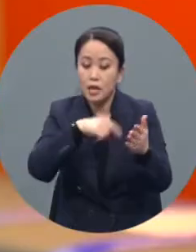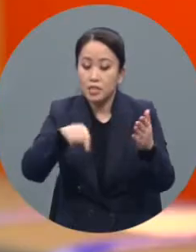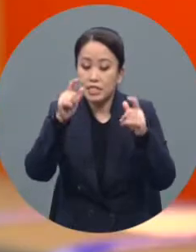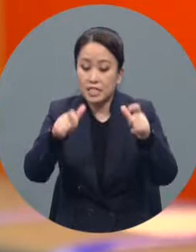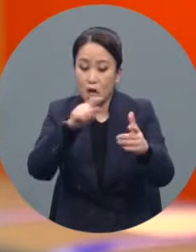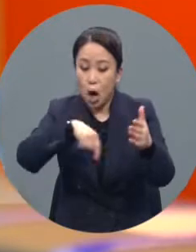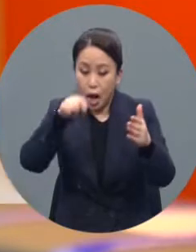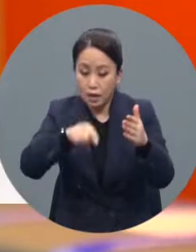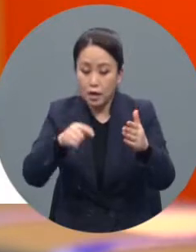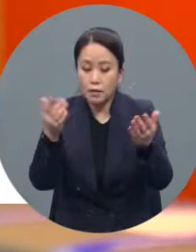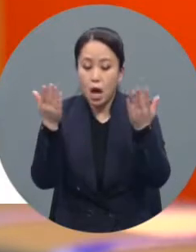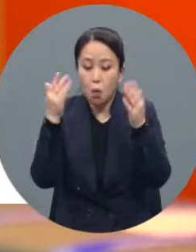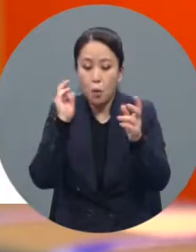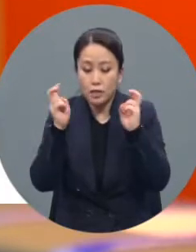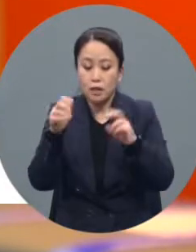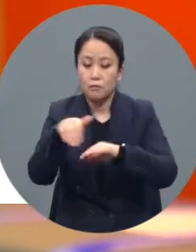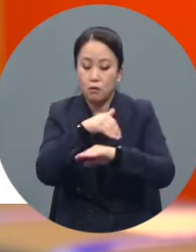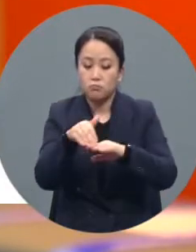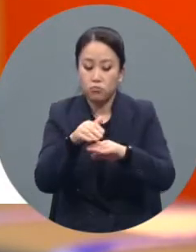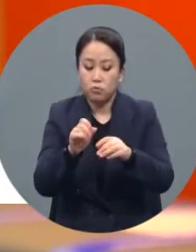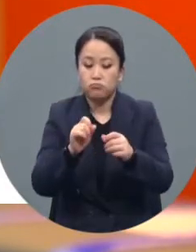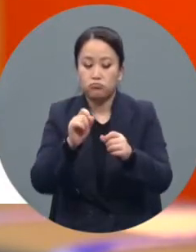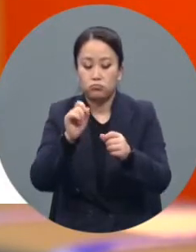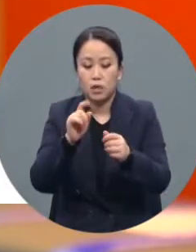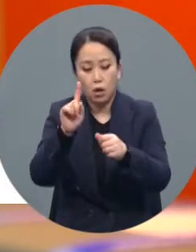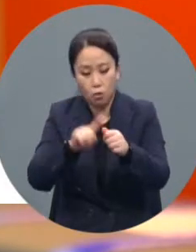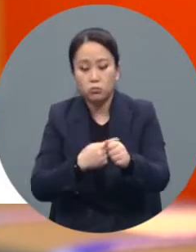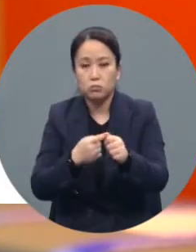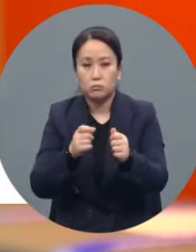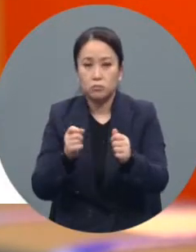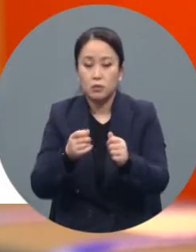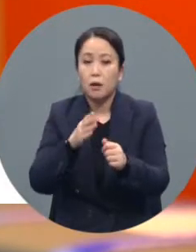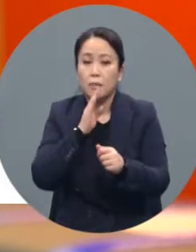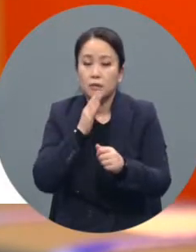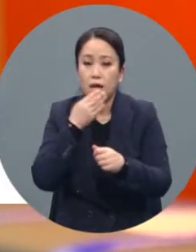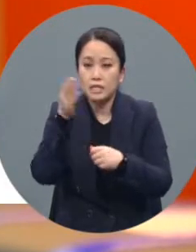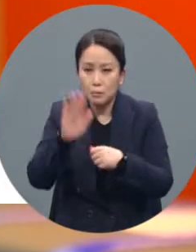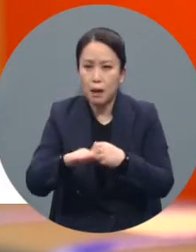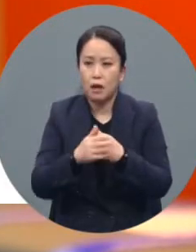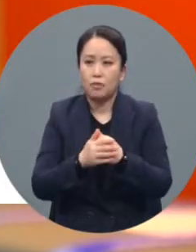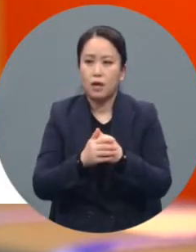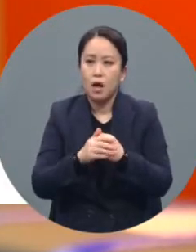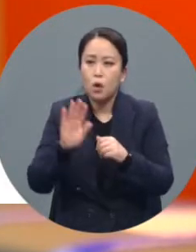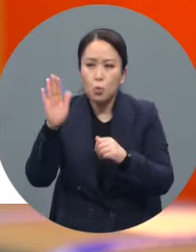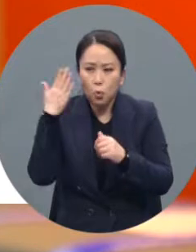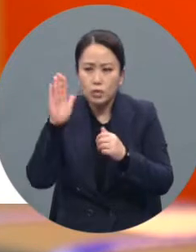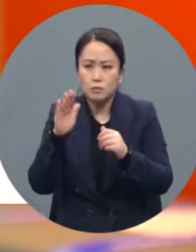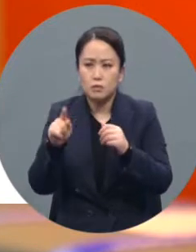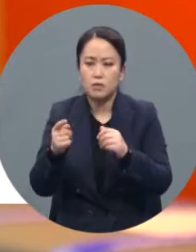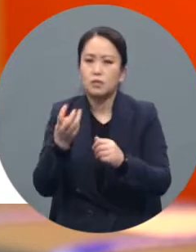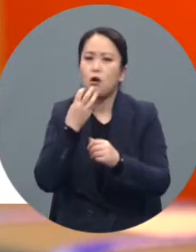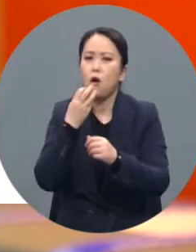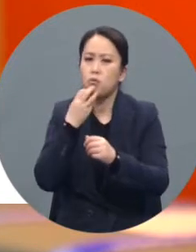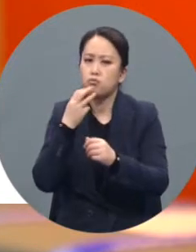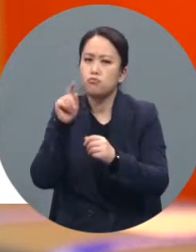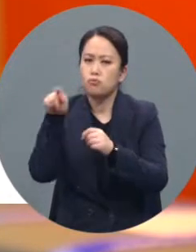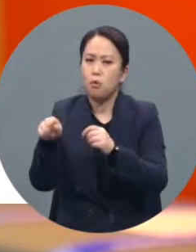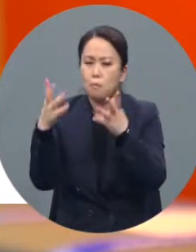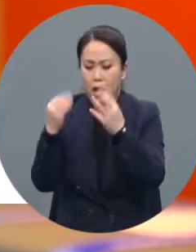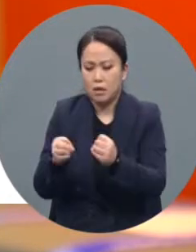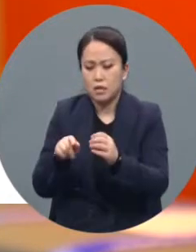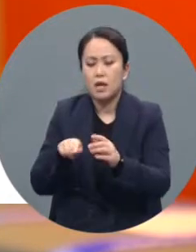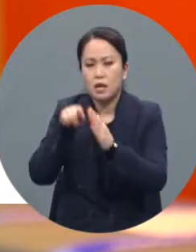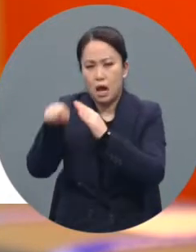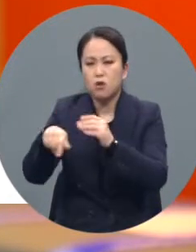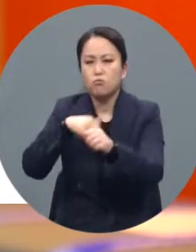국립 거점대학교 진학률이 훨씬 높았었습니다. 최근에는 어쨌든 인서울 하자는 그런 분위기가 더 팽배한데 그